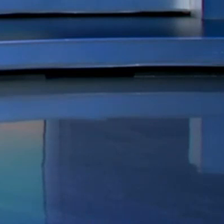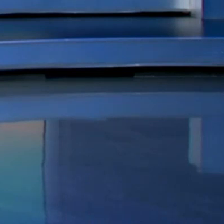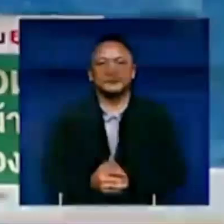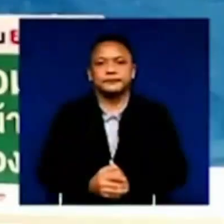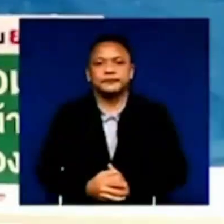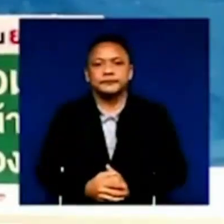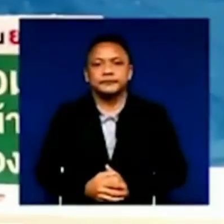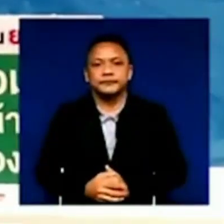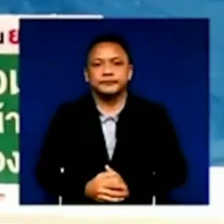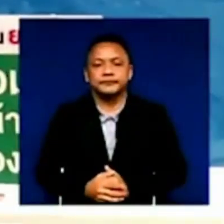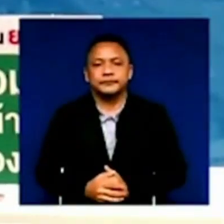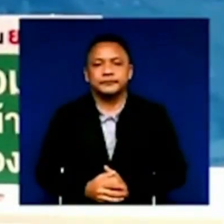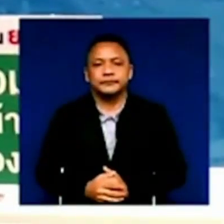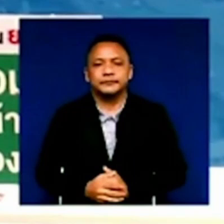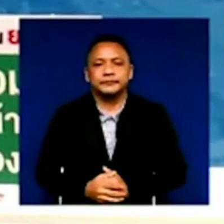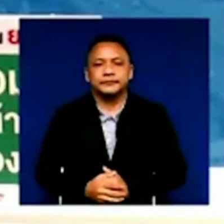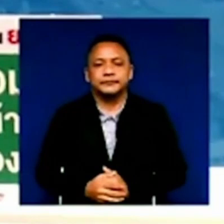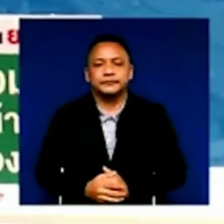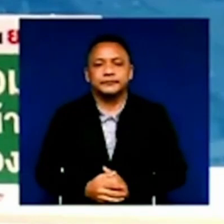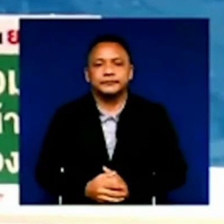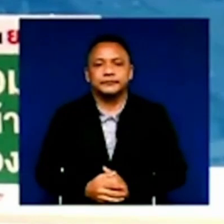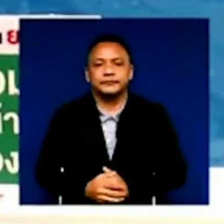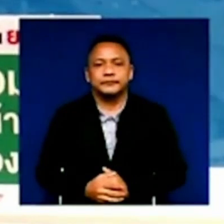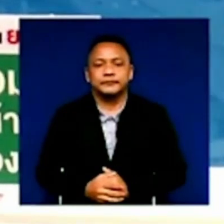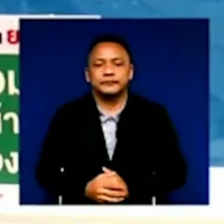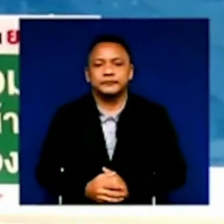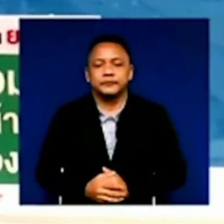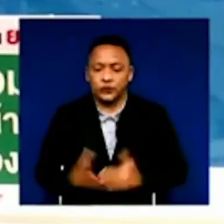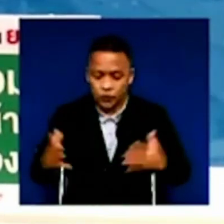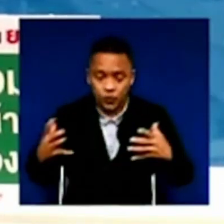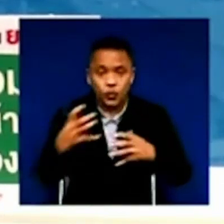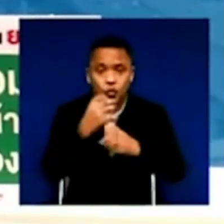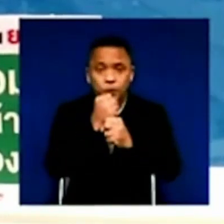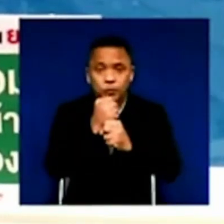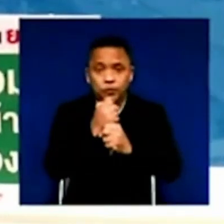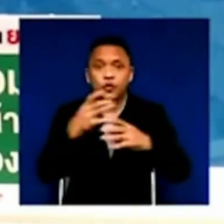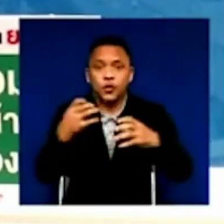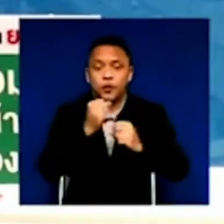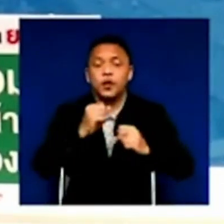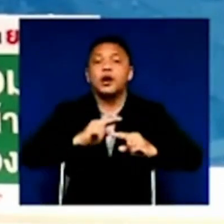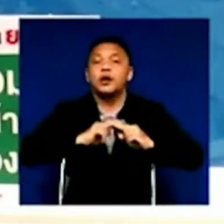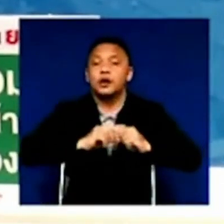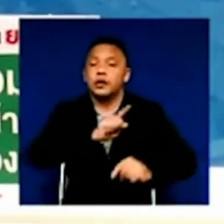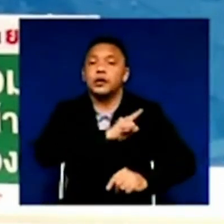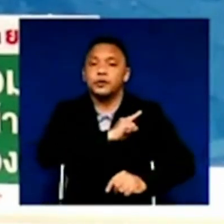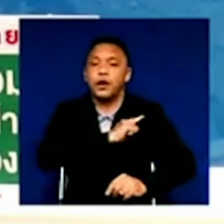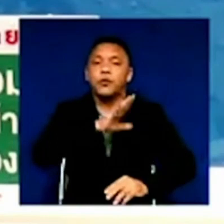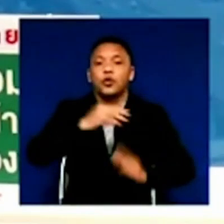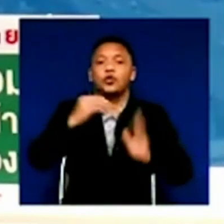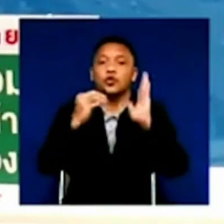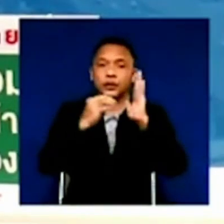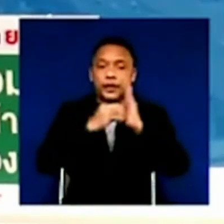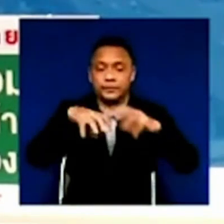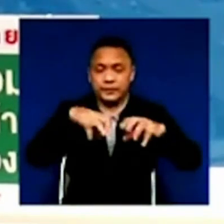วิชาญปลาวันนี้ก็ออกมาพูดถึงสำนักงานของคุณสิบเก้าในพื้นที่กรุงเทพนะคะซึ่งแน่นอนว่ากรุงเทพฯก็ใกล้สมุทรสาครนะ